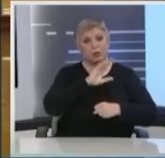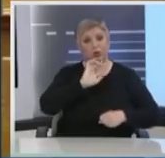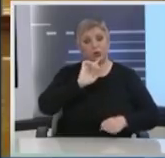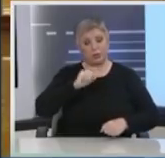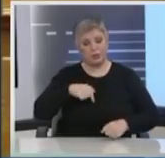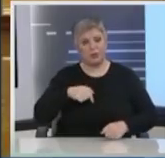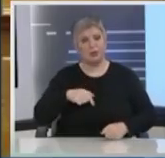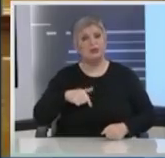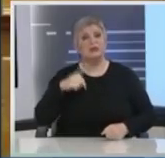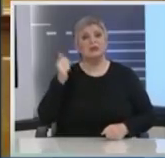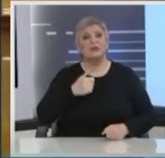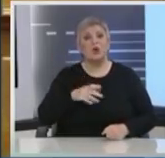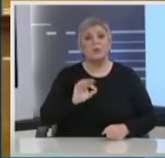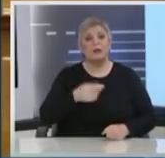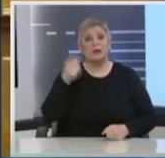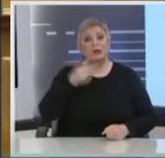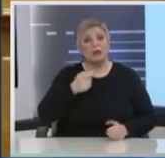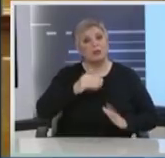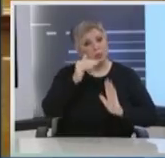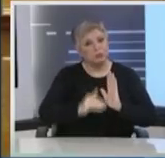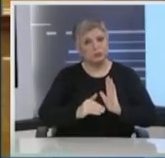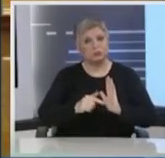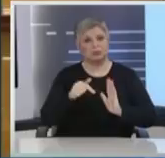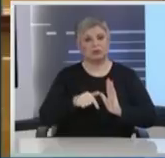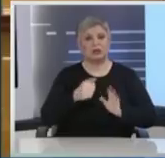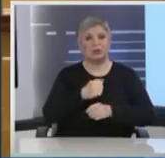Κράτησε στο 50% κάτω τα φάρμακα.